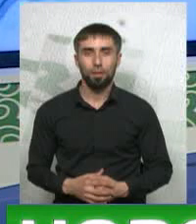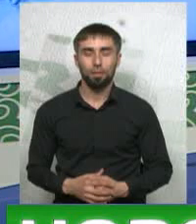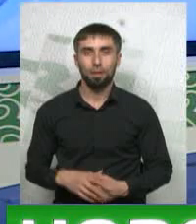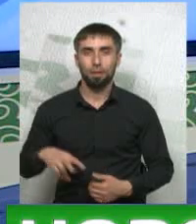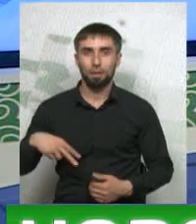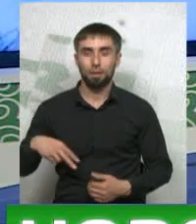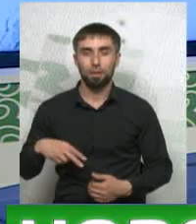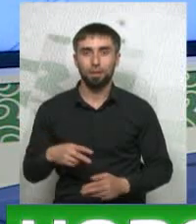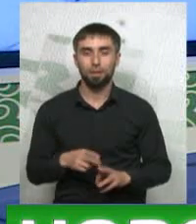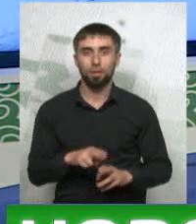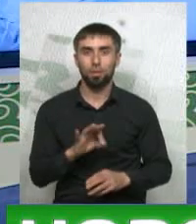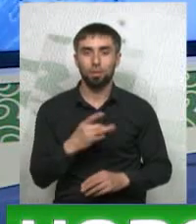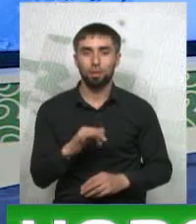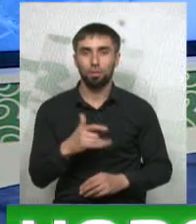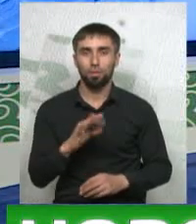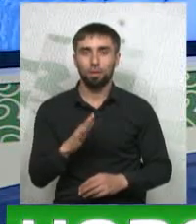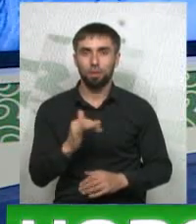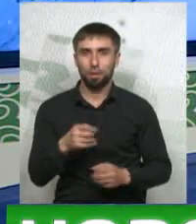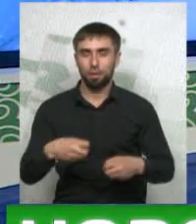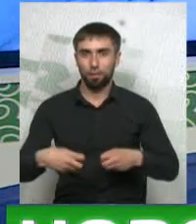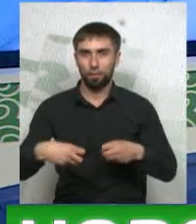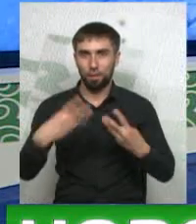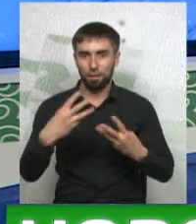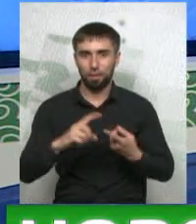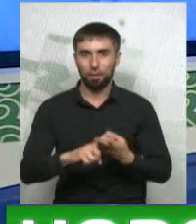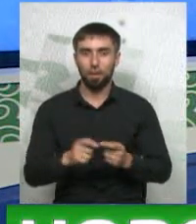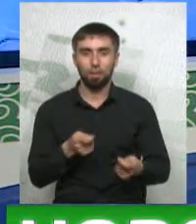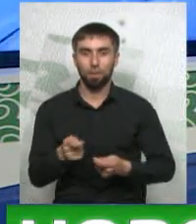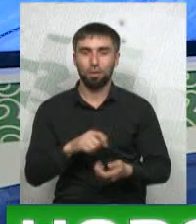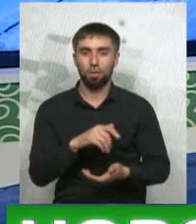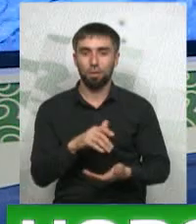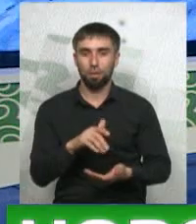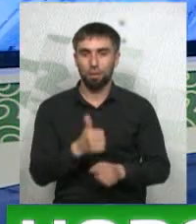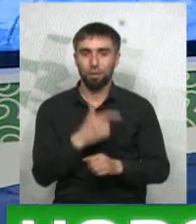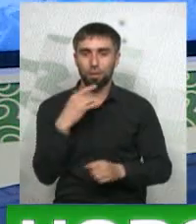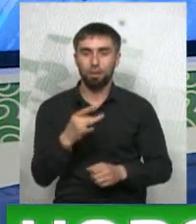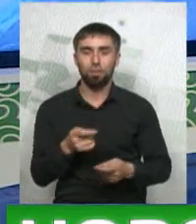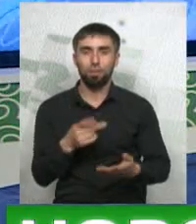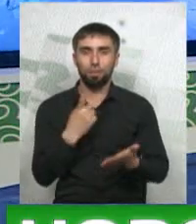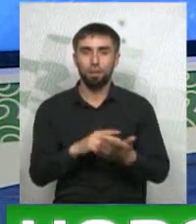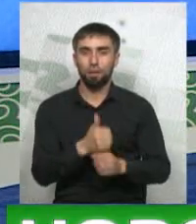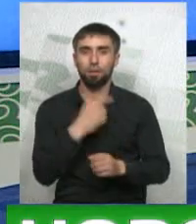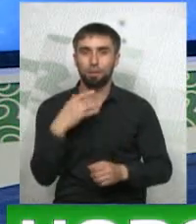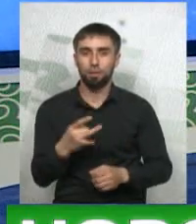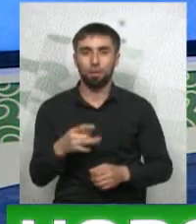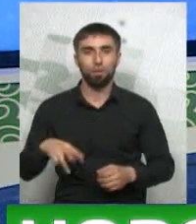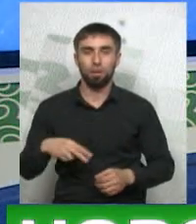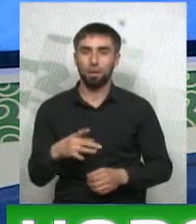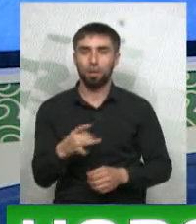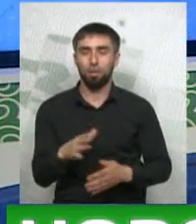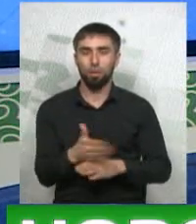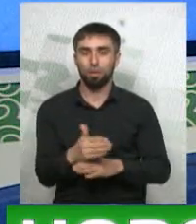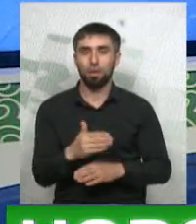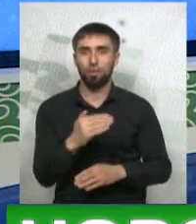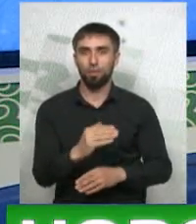Директор Синроссии Аркадий Гостев сегодня в режиме видеоконференц-связи в администрации главы и правительства Ингушетии представил главе региона начальника регионального